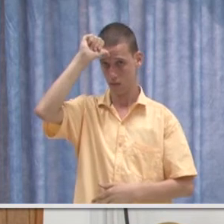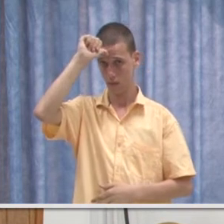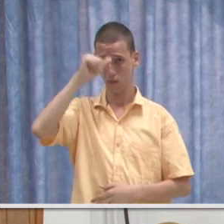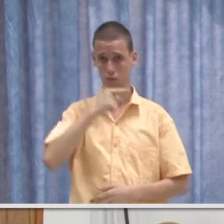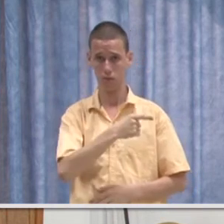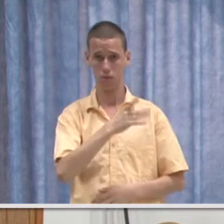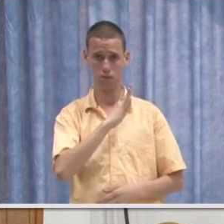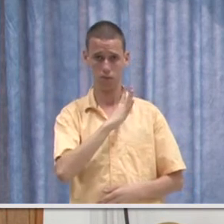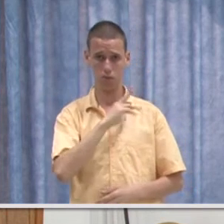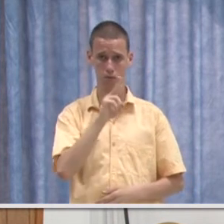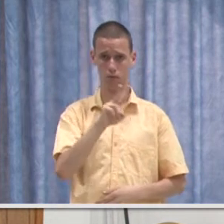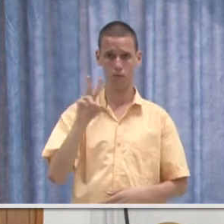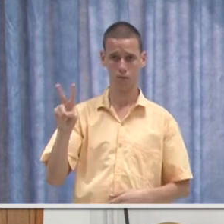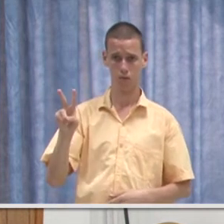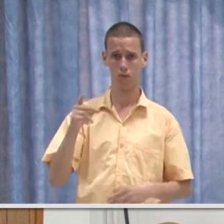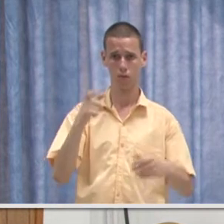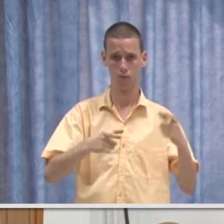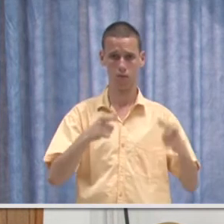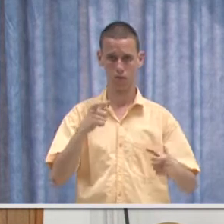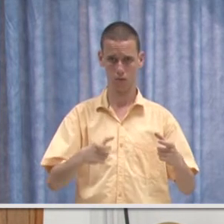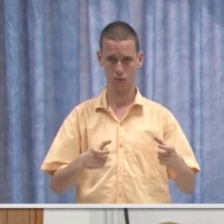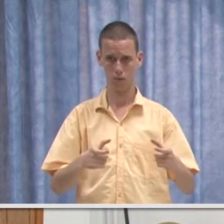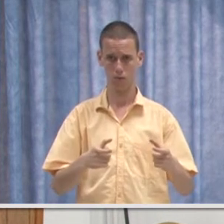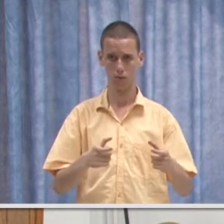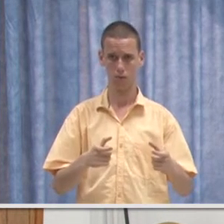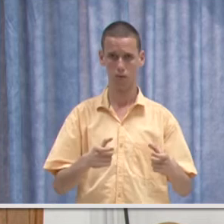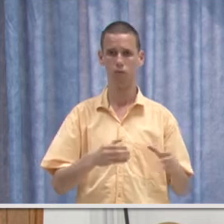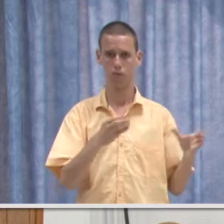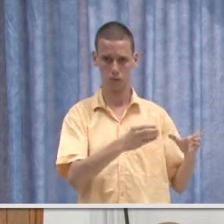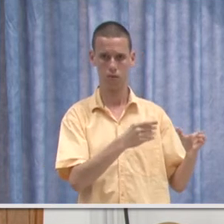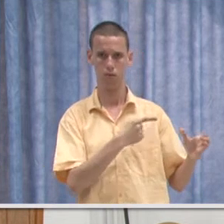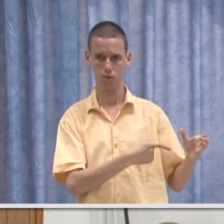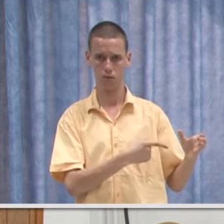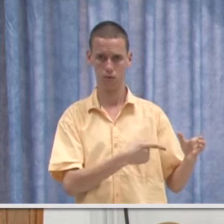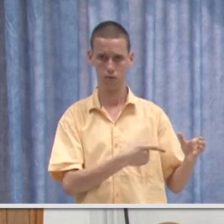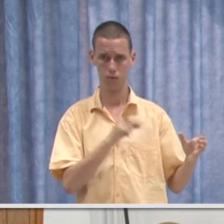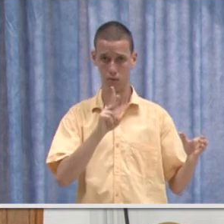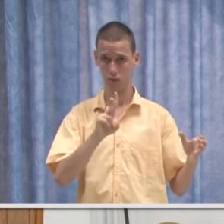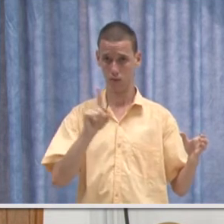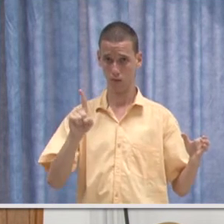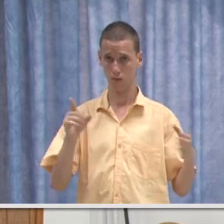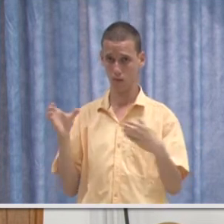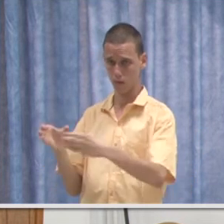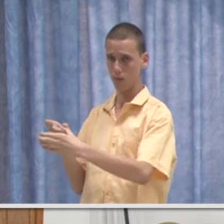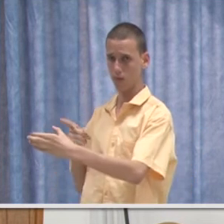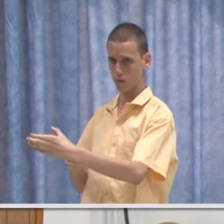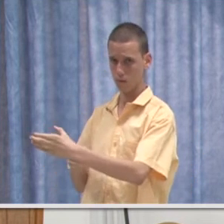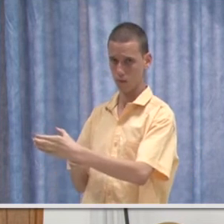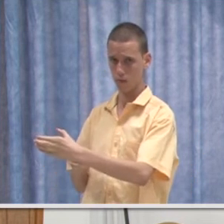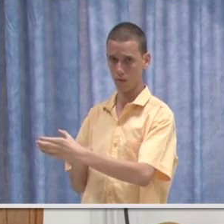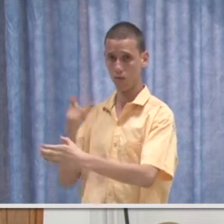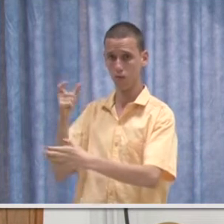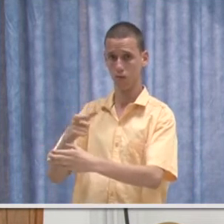22 patients avec 21 attendants. Tout ça, les patients qui nous ont envoyés overseas, ben, c'est ces lois. Ça